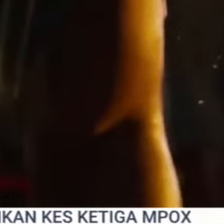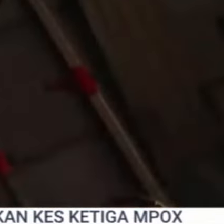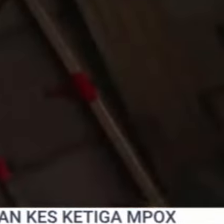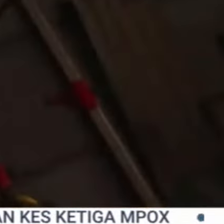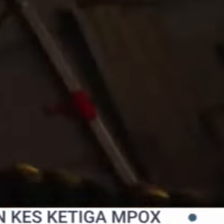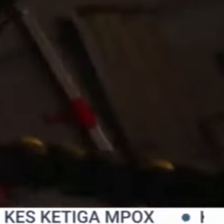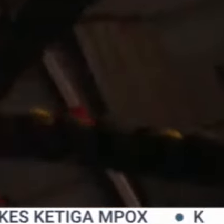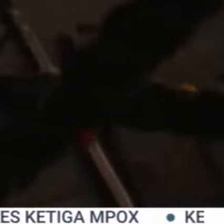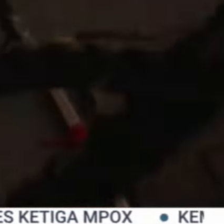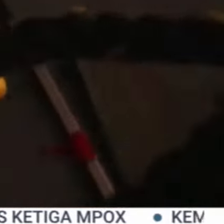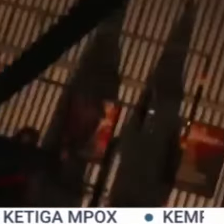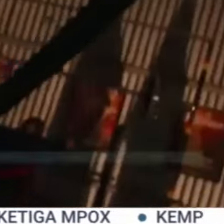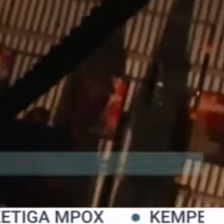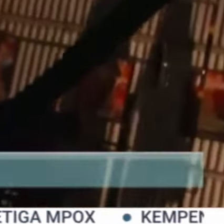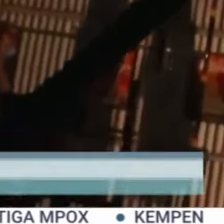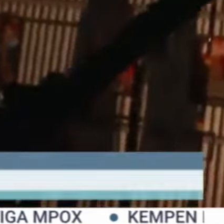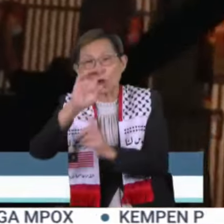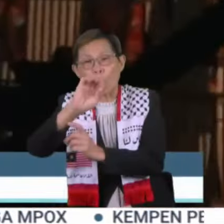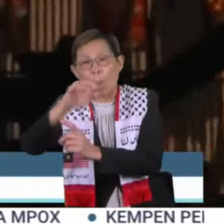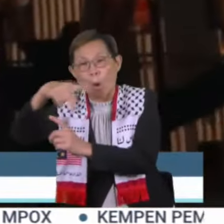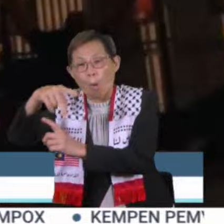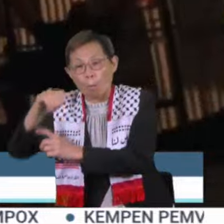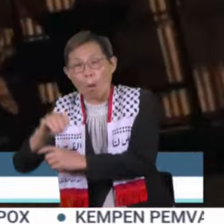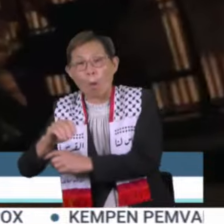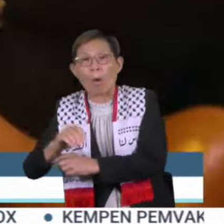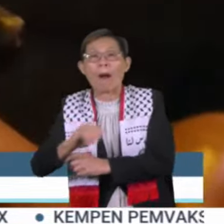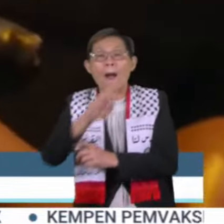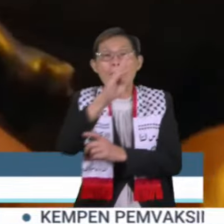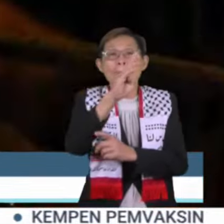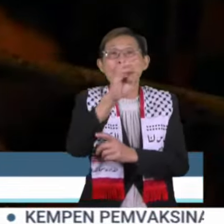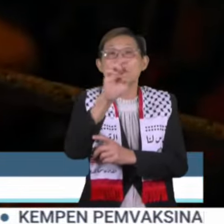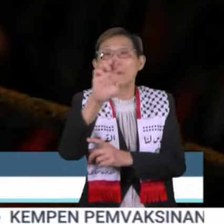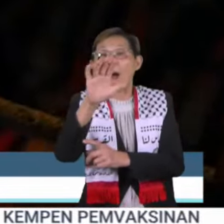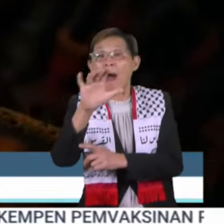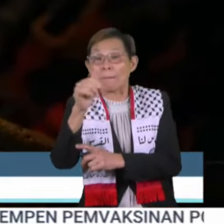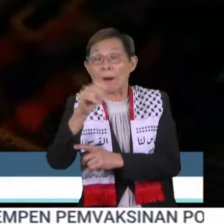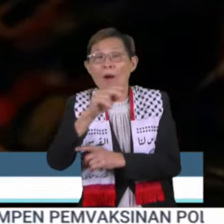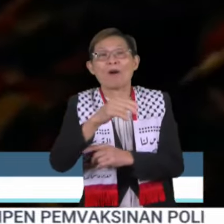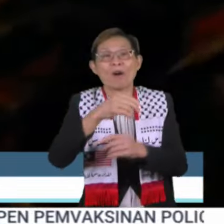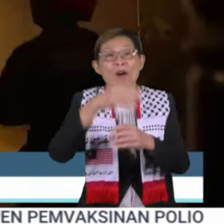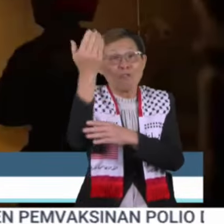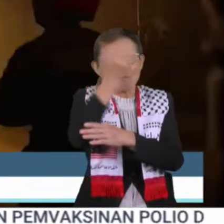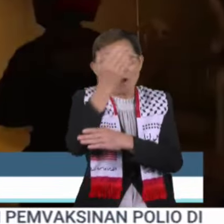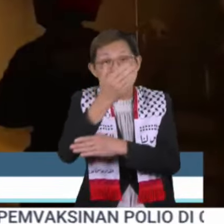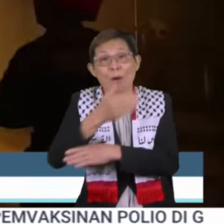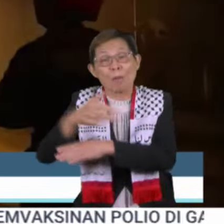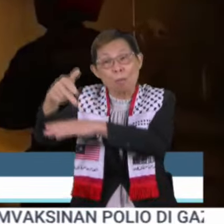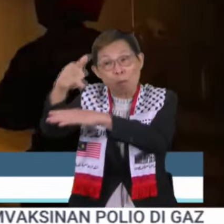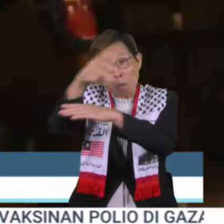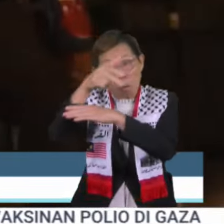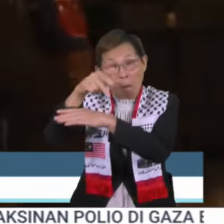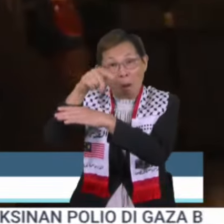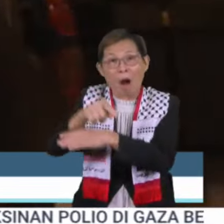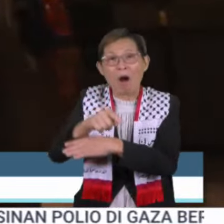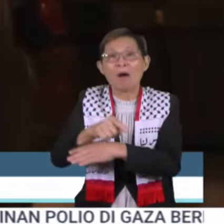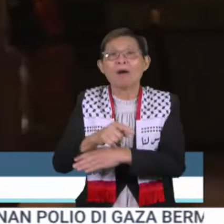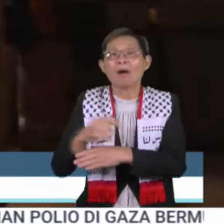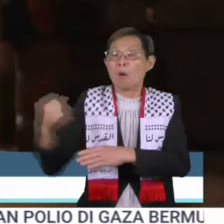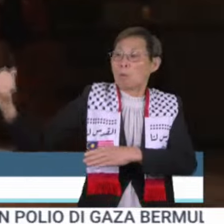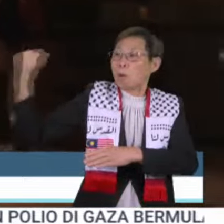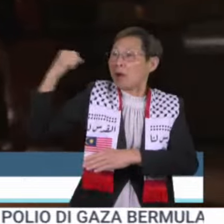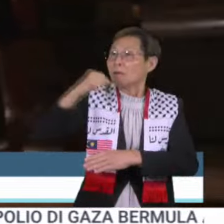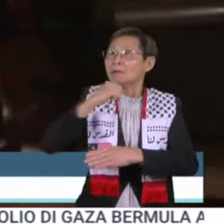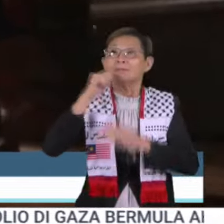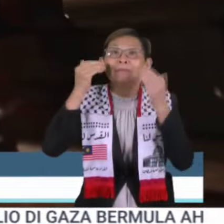Menurut Ketua Pemasaran Digital OPPO Malaysia, Brian Tan, filem penghargaan Wira Tak Didendang berkisar mengenai penugasan